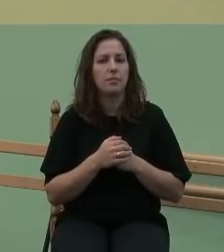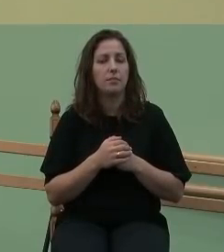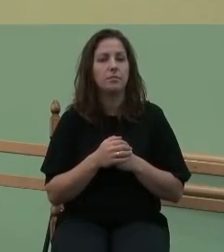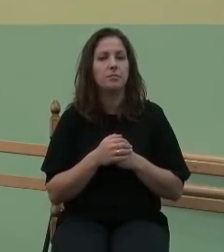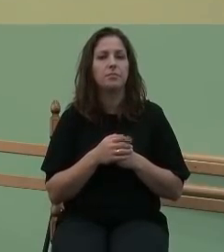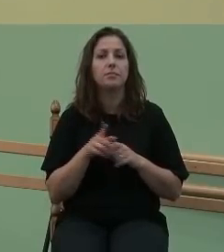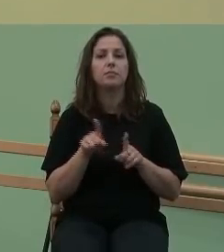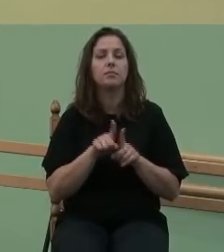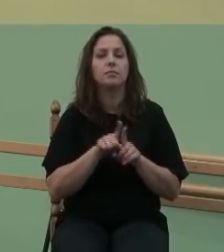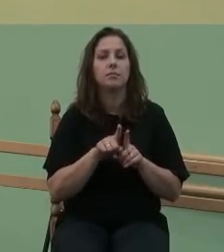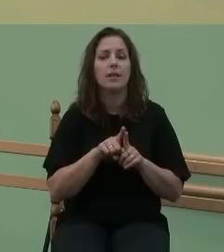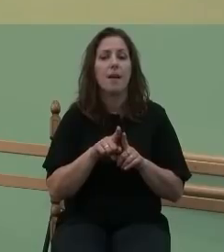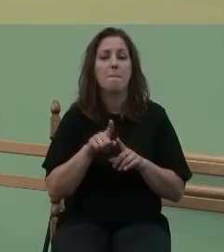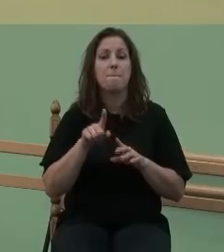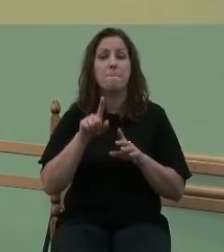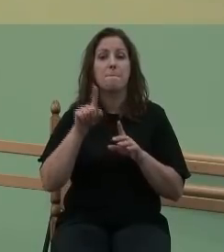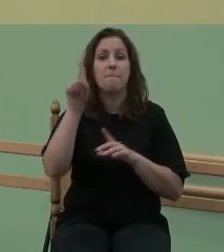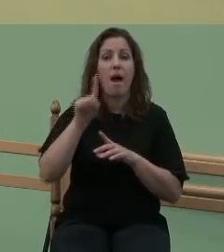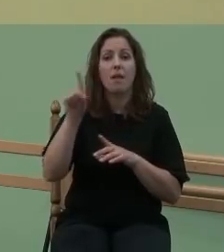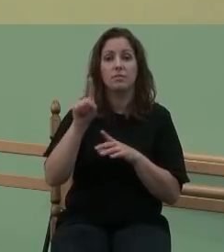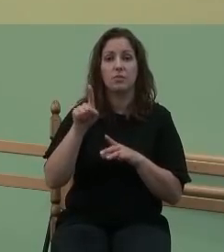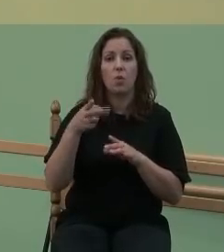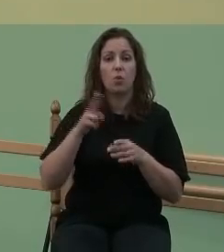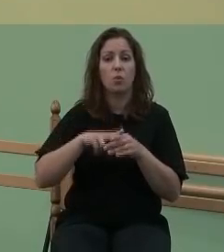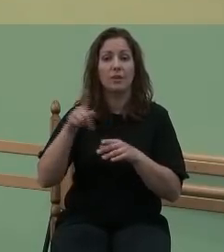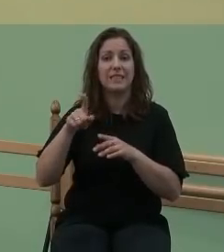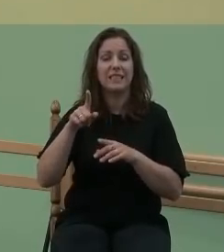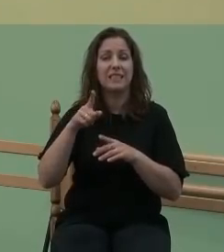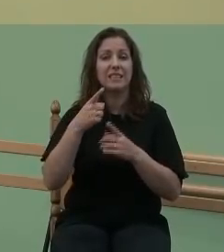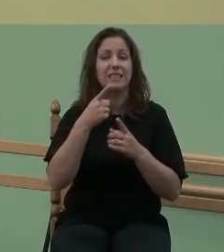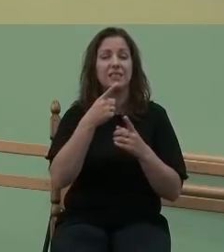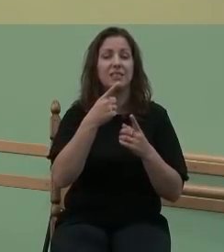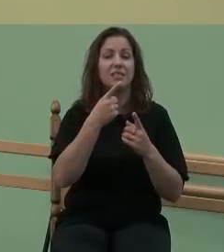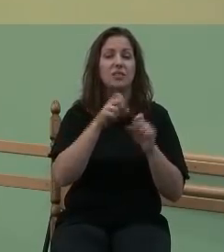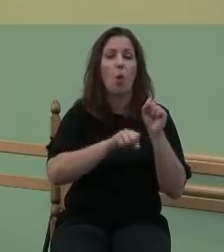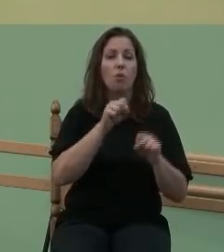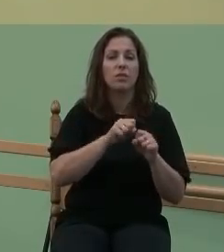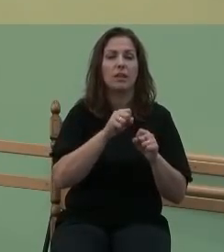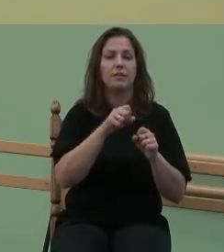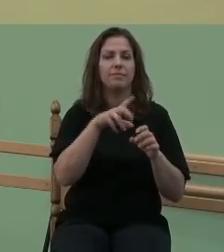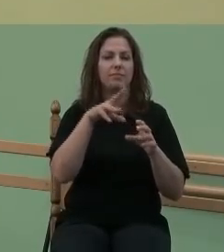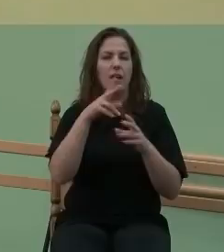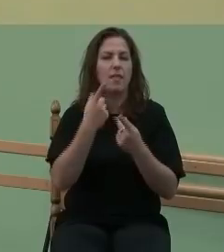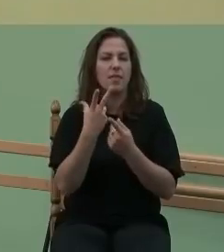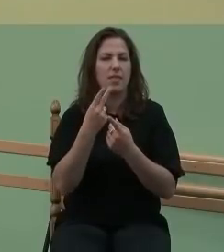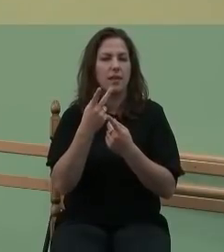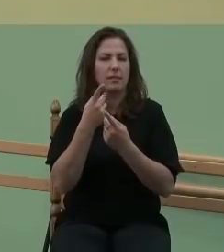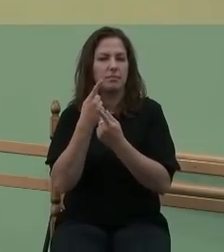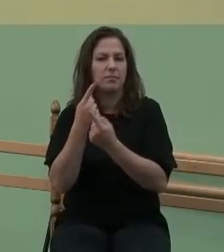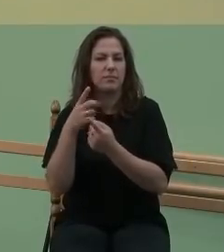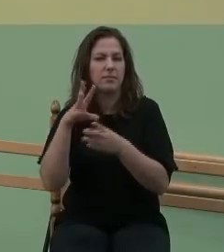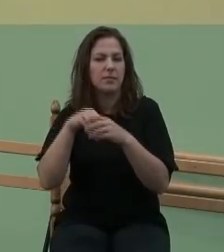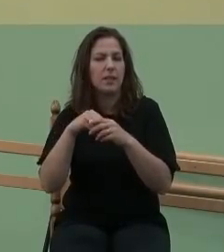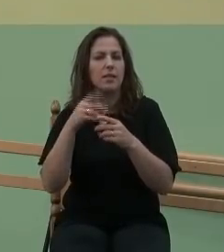każdym razie kraj, który funduje sobie sądy zawisłe i który dba o to, albo nie